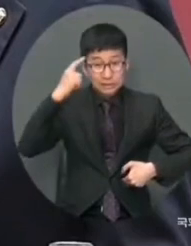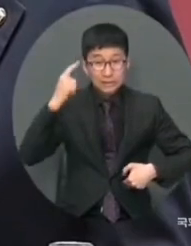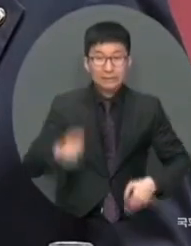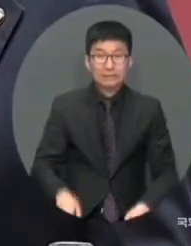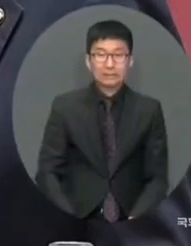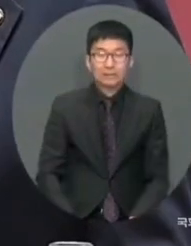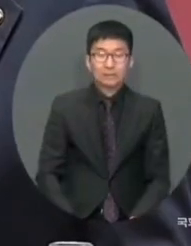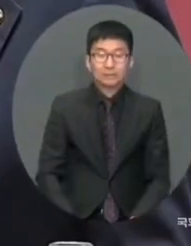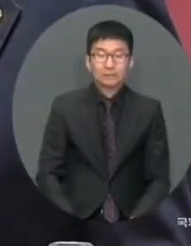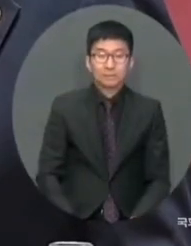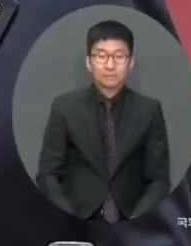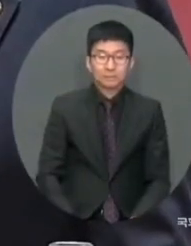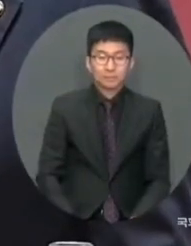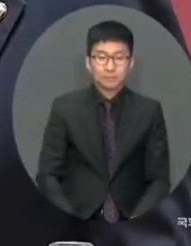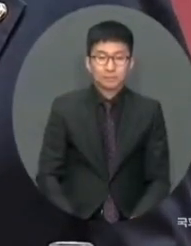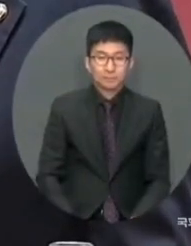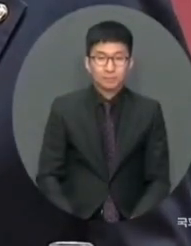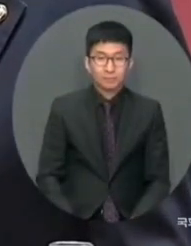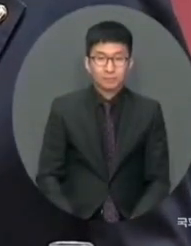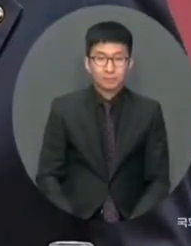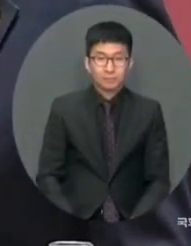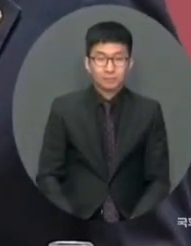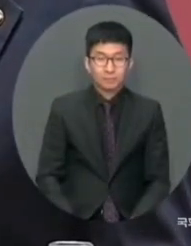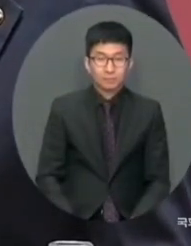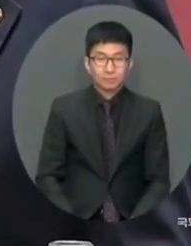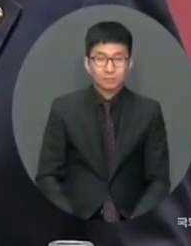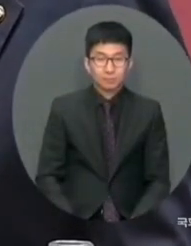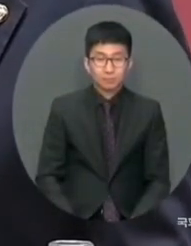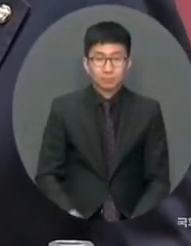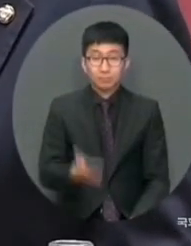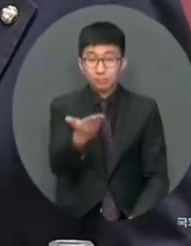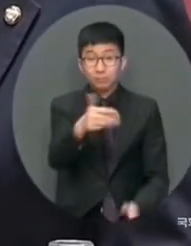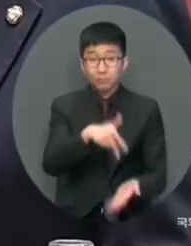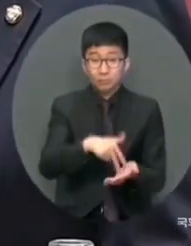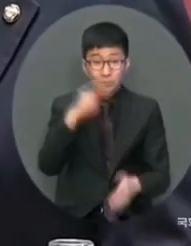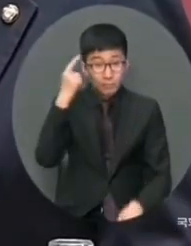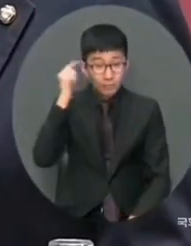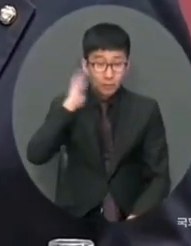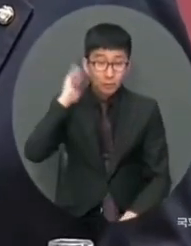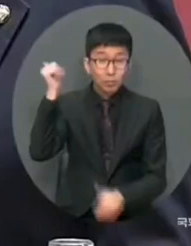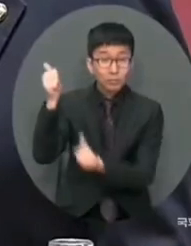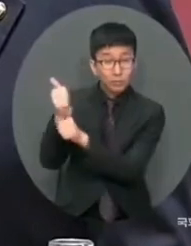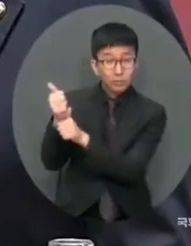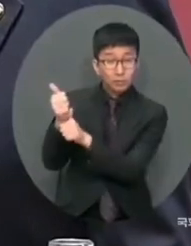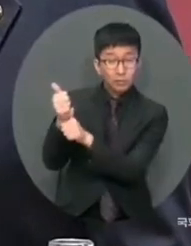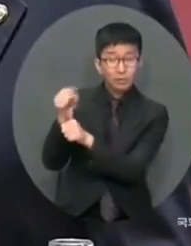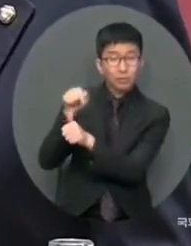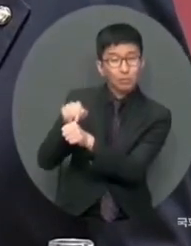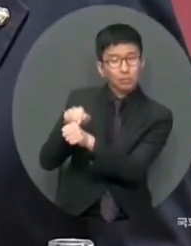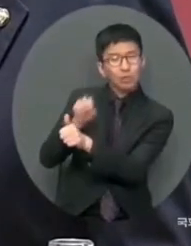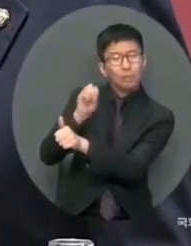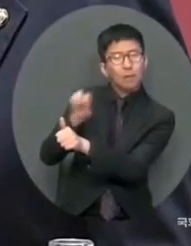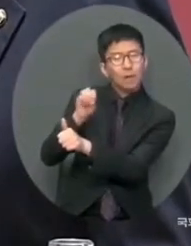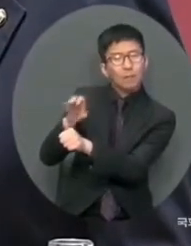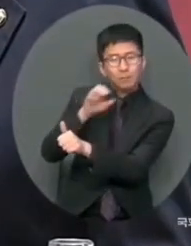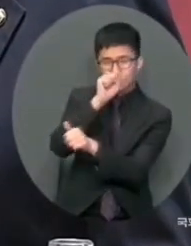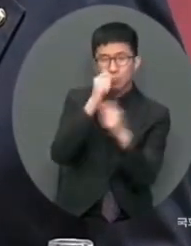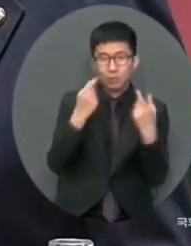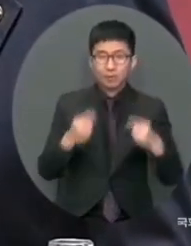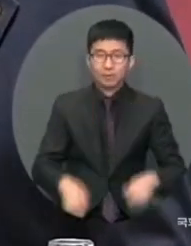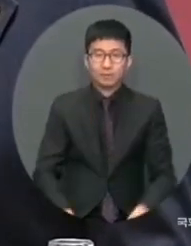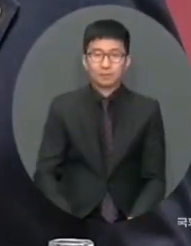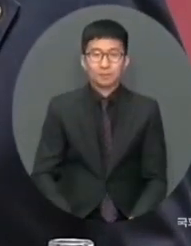생각을 해서 추진을 한다고 생각합니다. 총리께서 그렇게 생각하신다면 대통령실에도 좀 그러한 설명과 지적을 좀